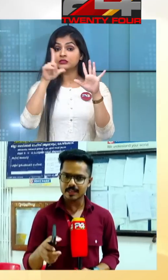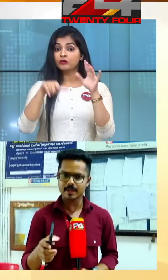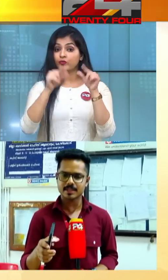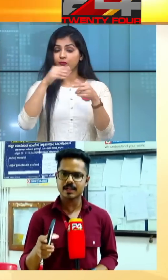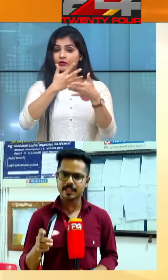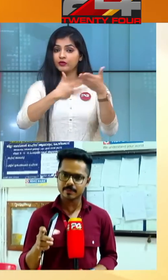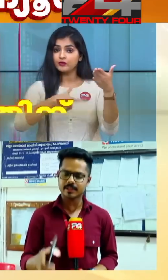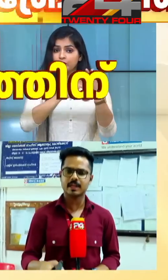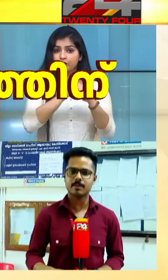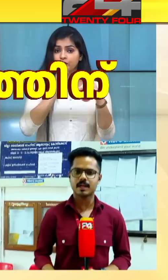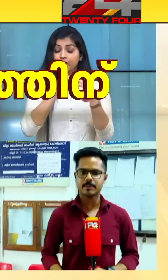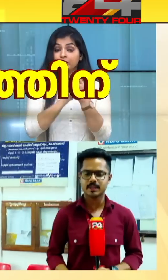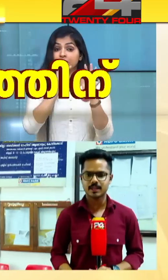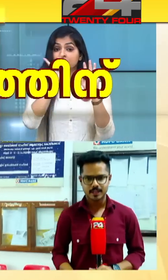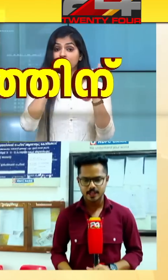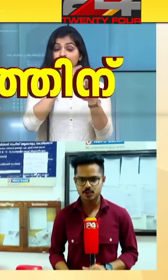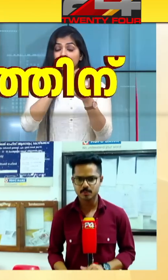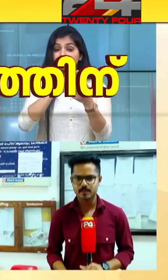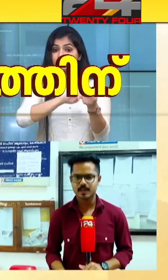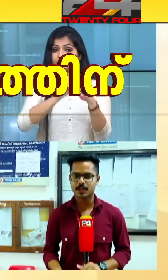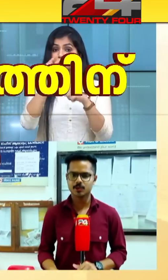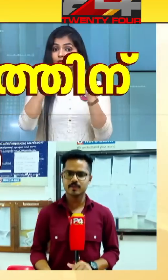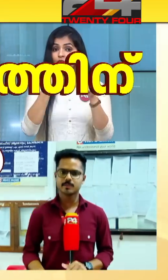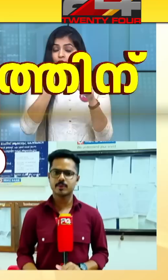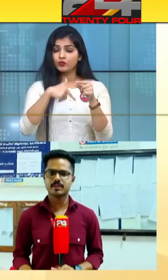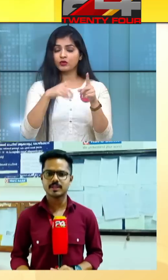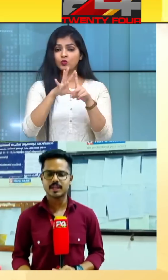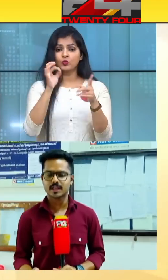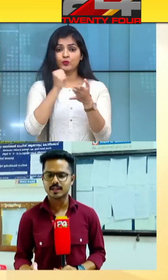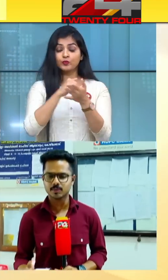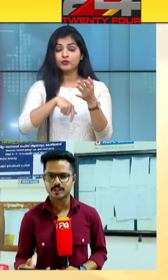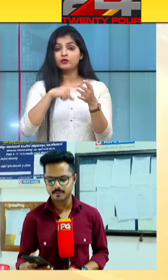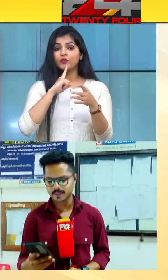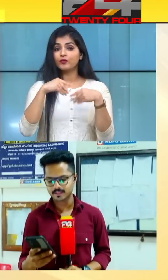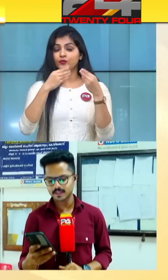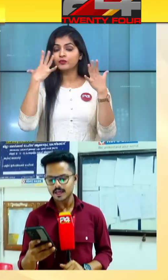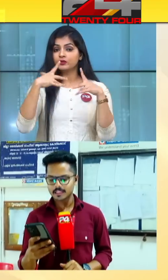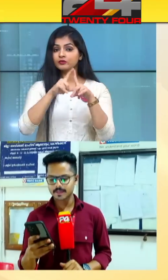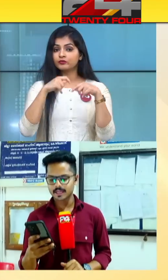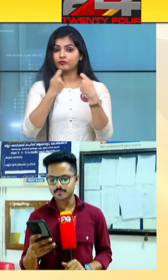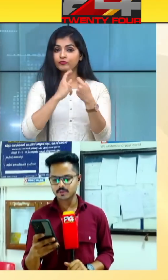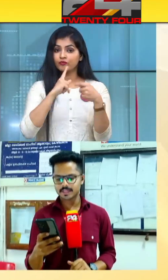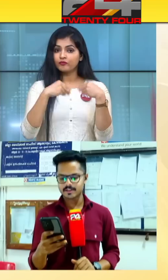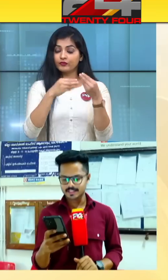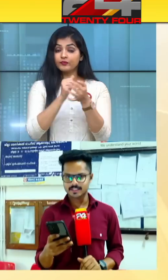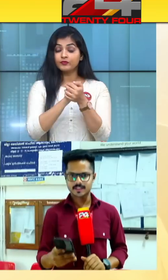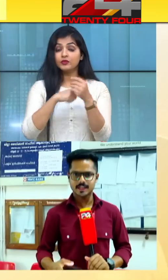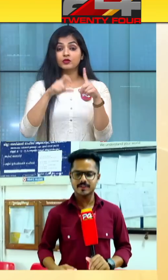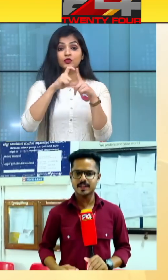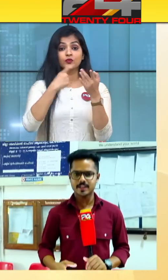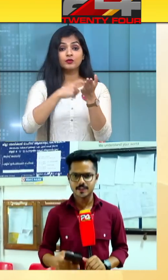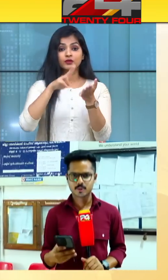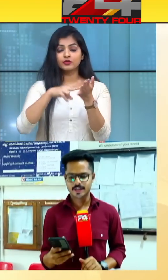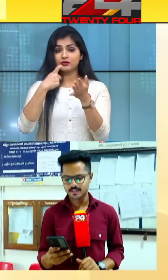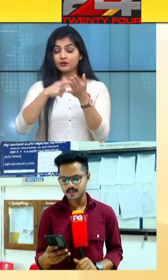ആ സ്ഥലമാറ്റങ്ങൾ അതേപടി നടപ്പാക്കണമെന്നാണ് ഏറ്റവും ഒടുവിൽ ആരോഗ്യ വകുപ്പ് പുറത്തിറക്കിയ ഉത്തരവിൽ പറയുന്നത്. അതുപ്രകാരം ഡോക്ടർ N രാജേന്ദ്രൻ,